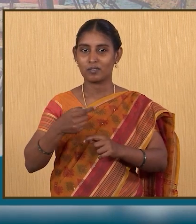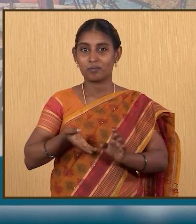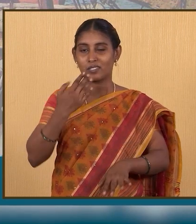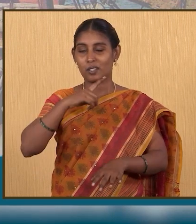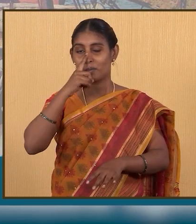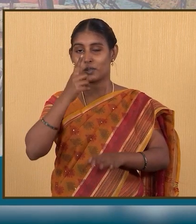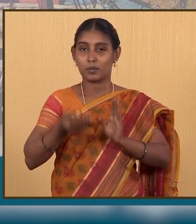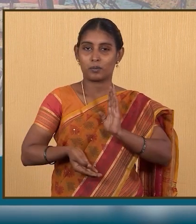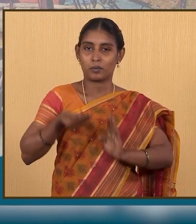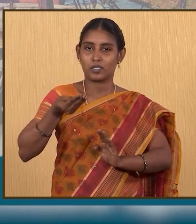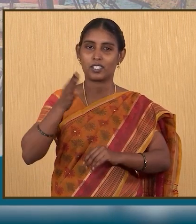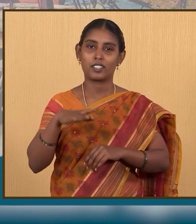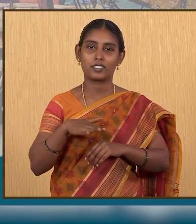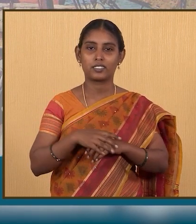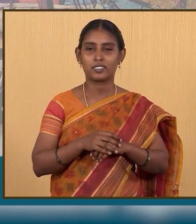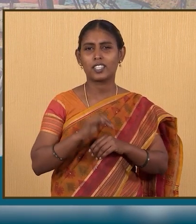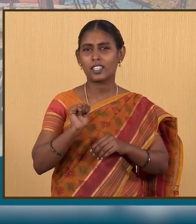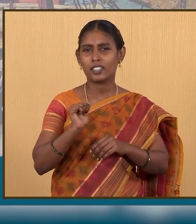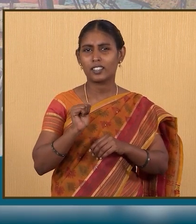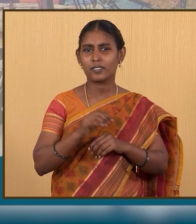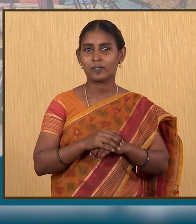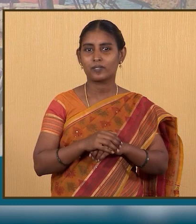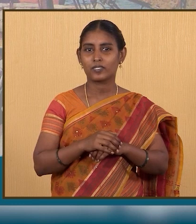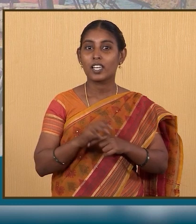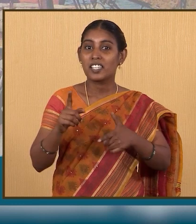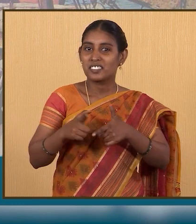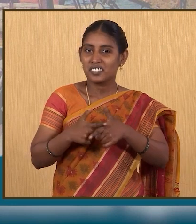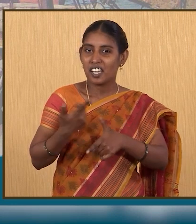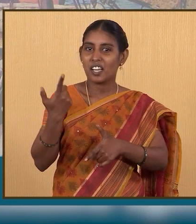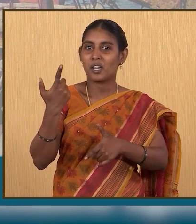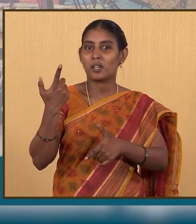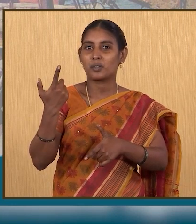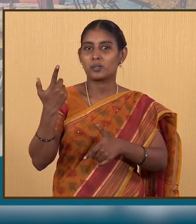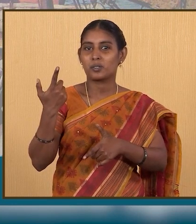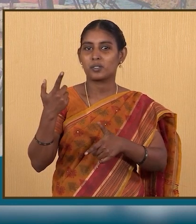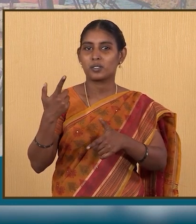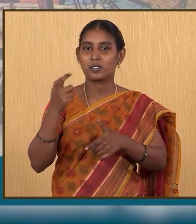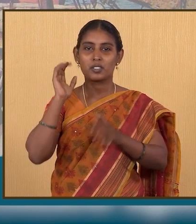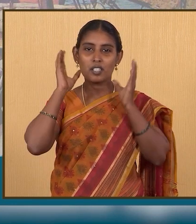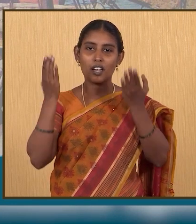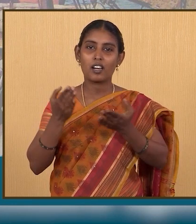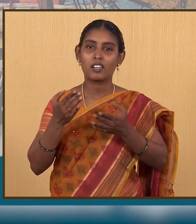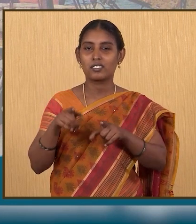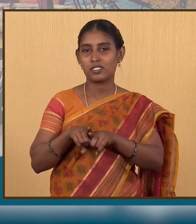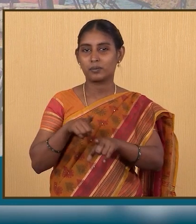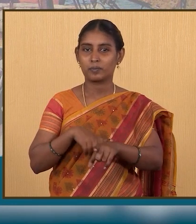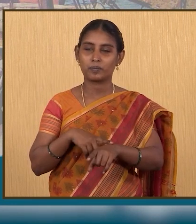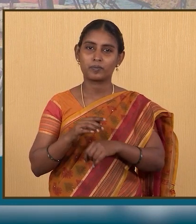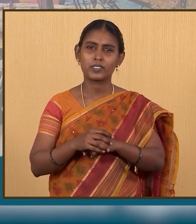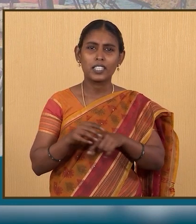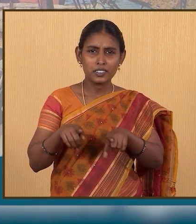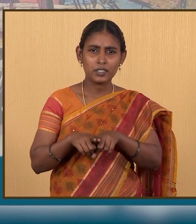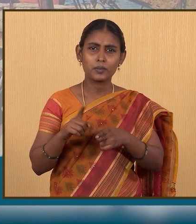ஆங்கிலேயர்களுடைய மதிப்பு இன்னும் கொஞ்சம் அதிகமாகுது. எங்கே, ஜஹாங்கீரோட அவையில்.